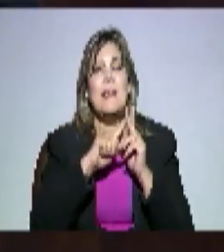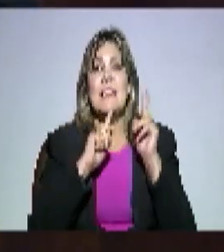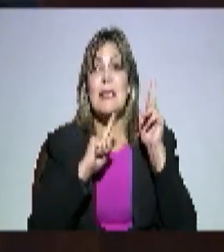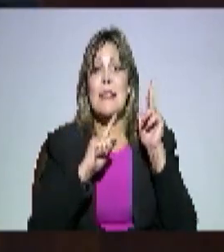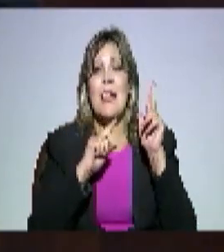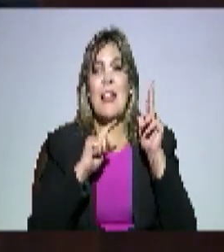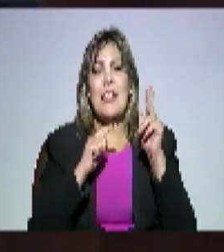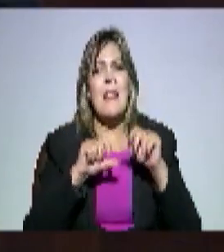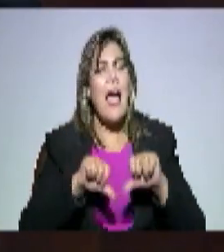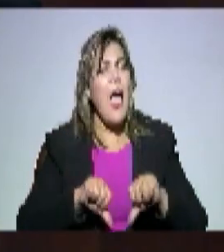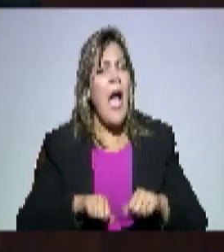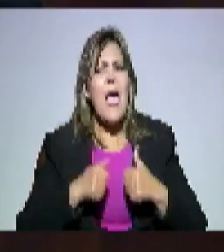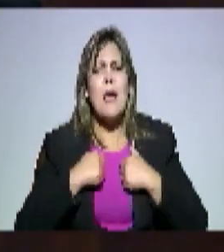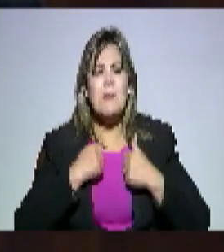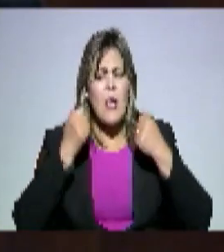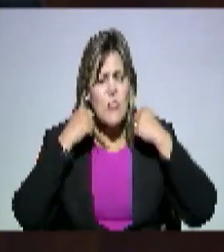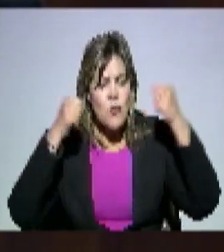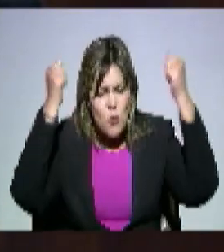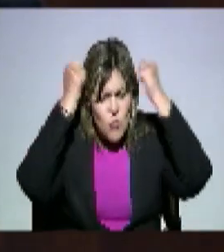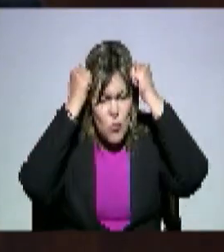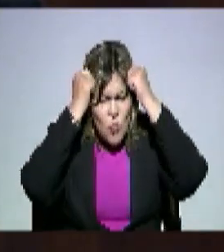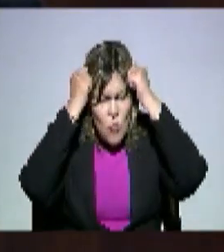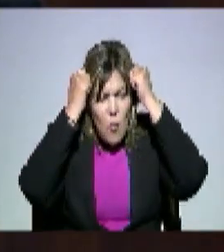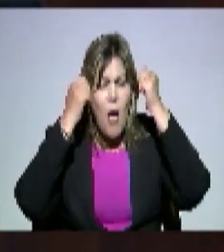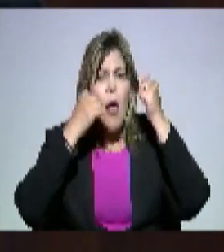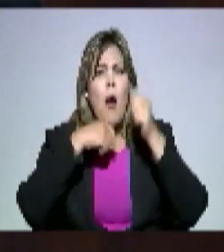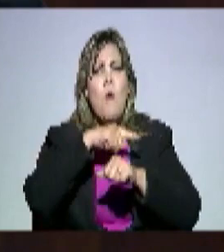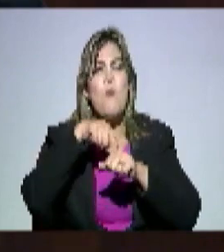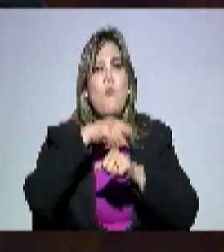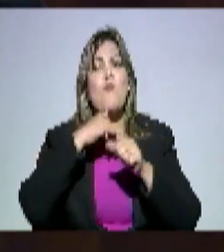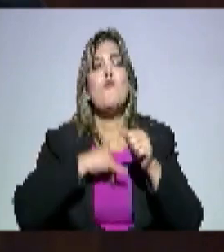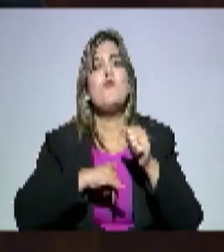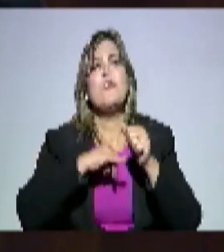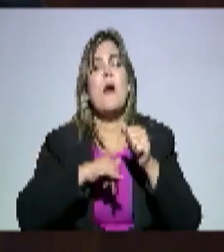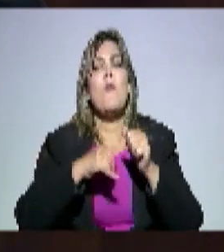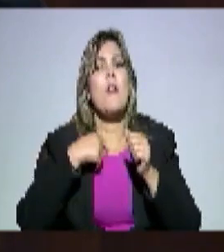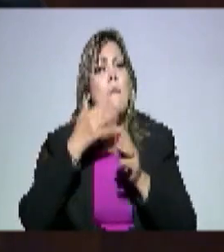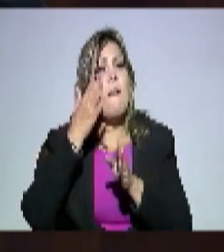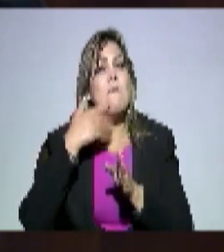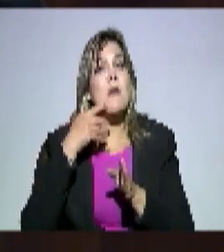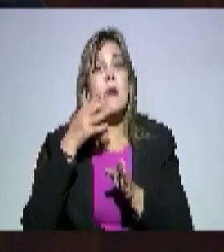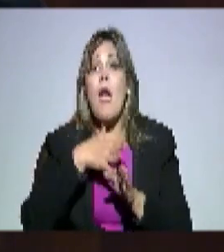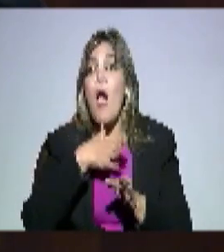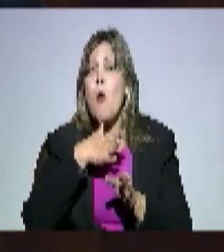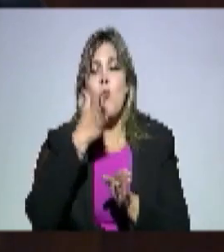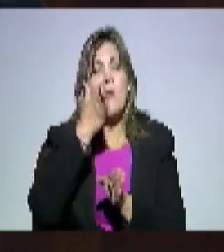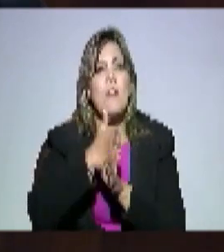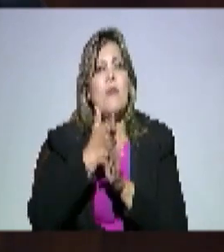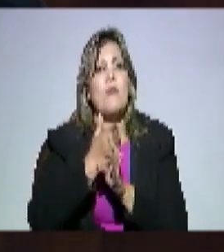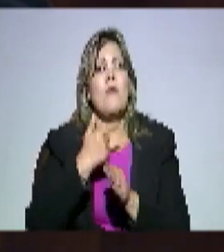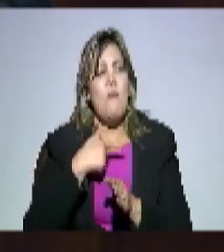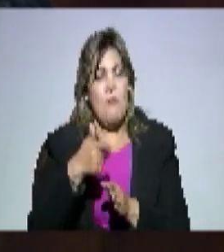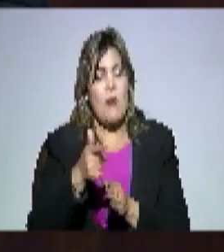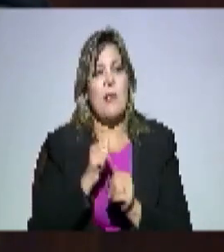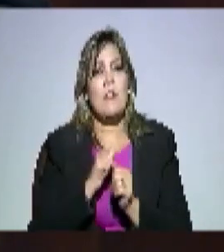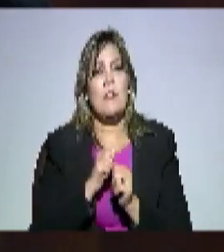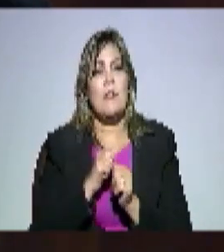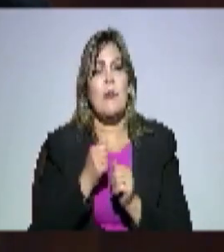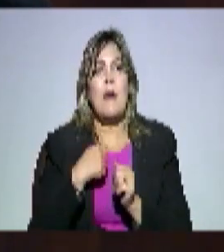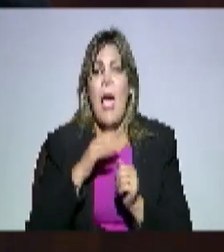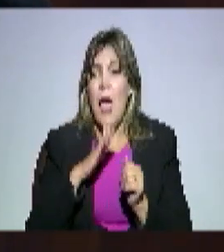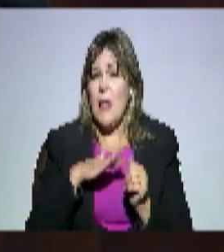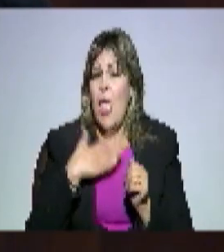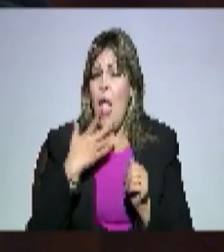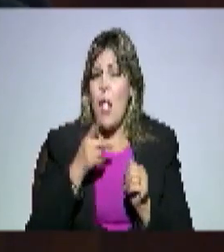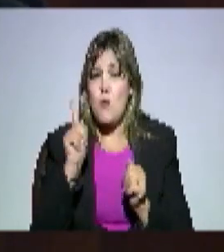احيا حياه التوبه وال ويبقى ي اب اعتراف ومرشد روحي بيتابعني يبقى اسال نفسي انا عايز